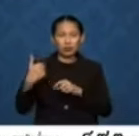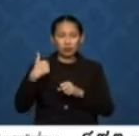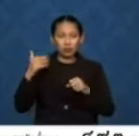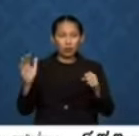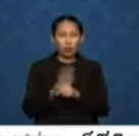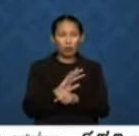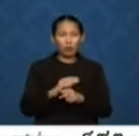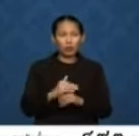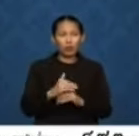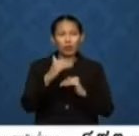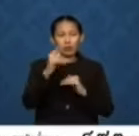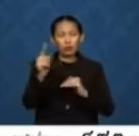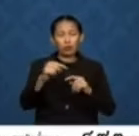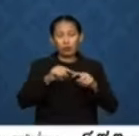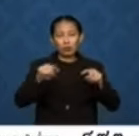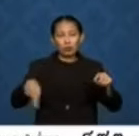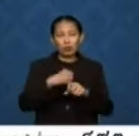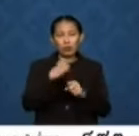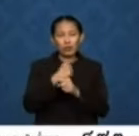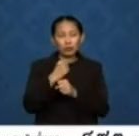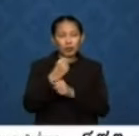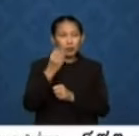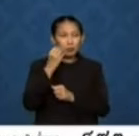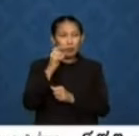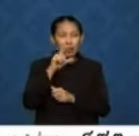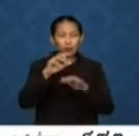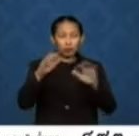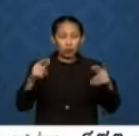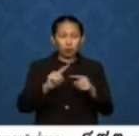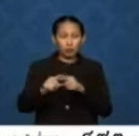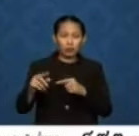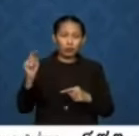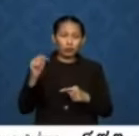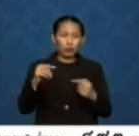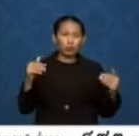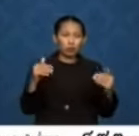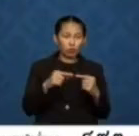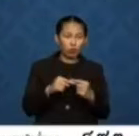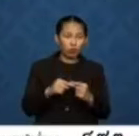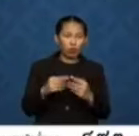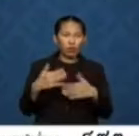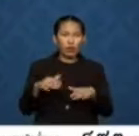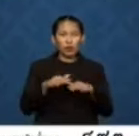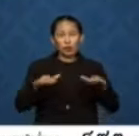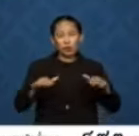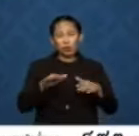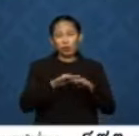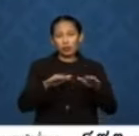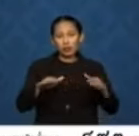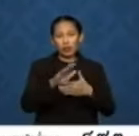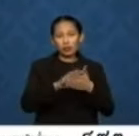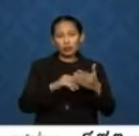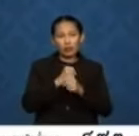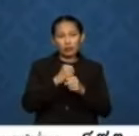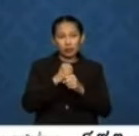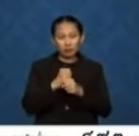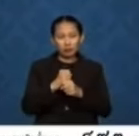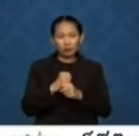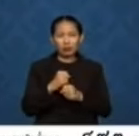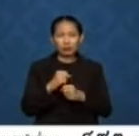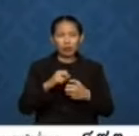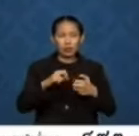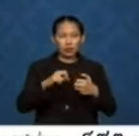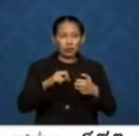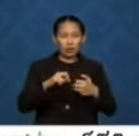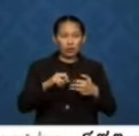ำหนดพื้นที่สำหรับการสร้างบ้านนกแอ่นให้อยู่ในบริเวณที่เหมาะสมกำหนดมาตรฐานในการก่อสร้างการดูแลรักษาบ้านนกเร่งรัดการจัด